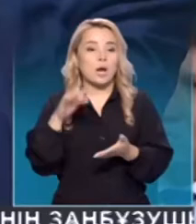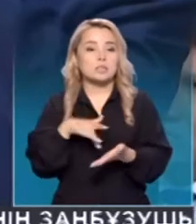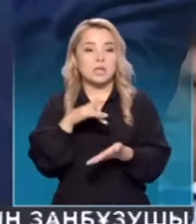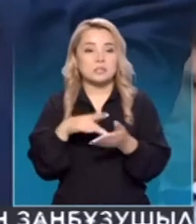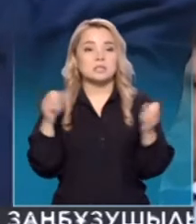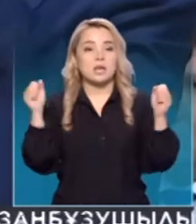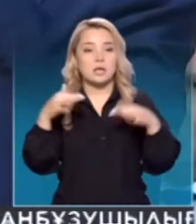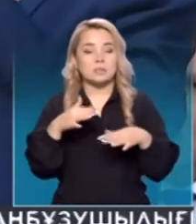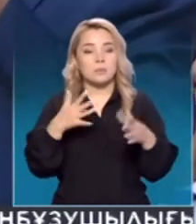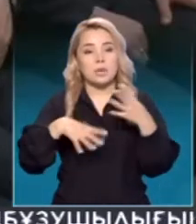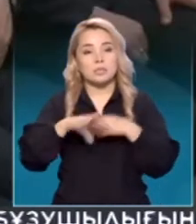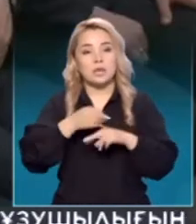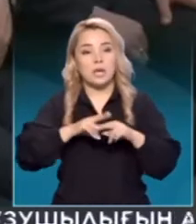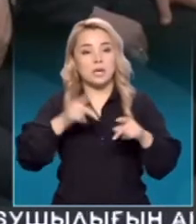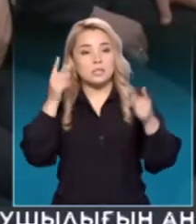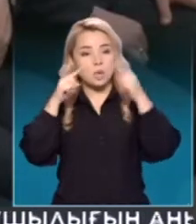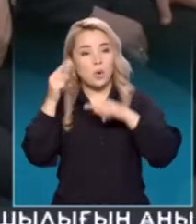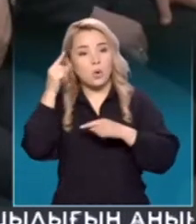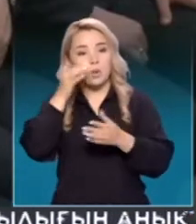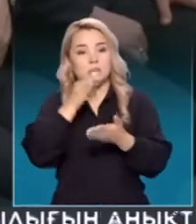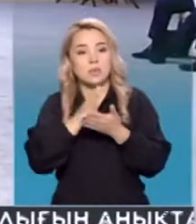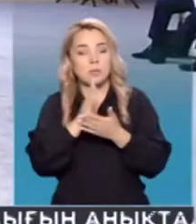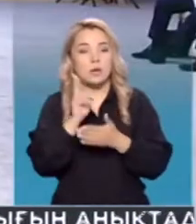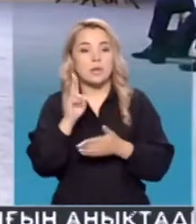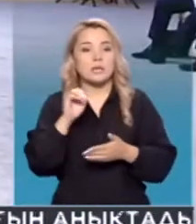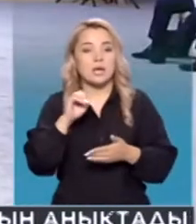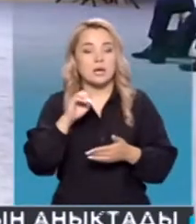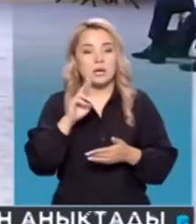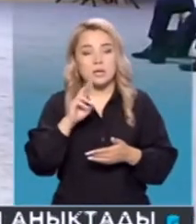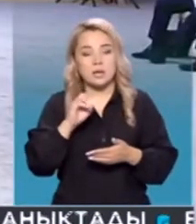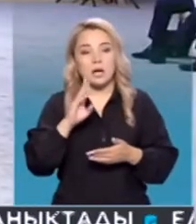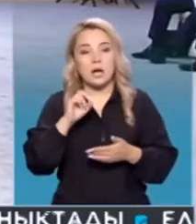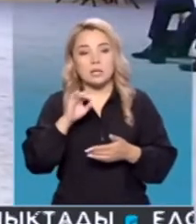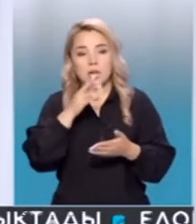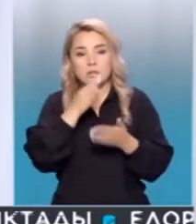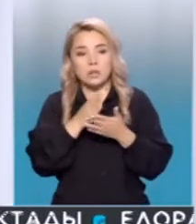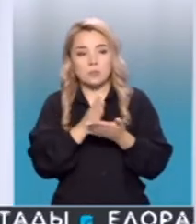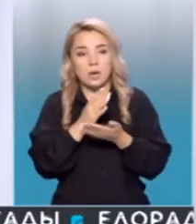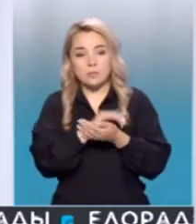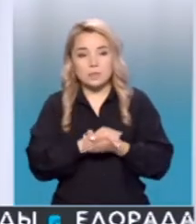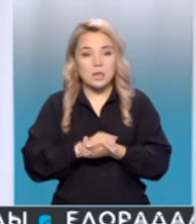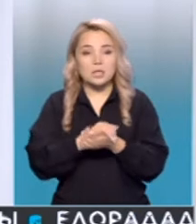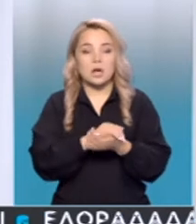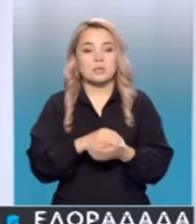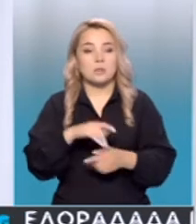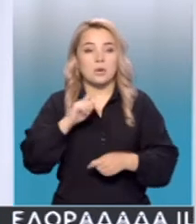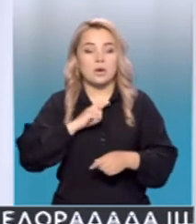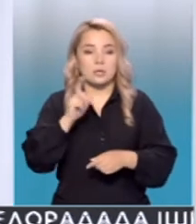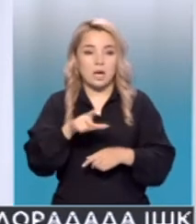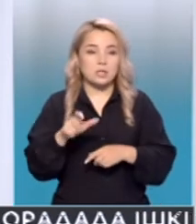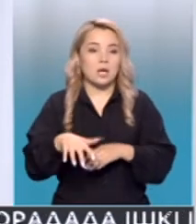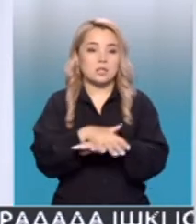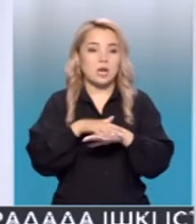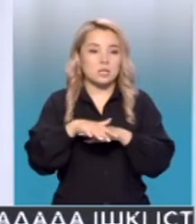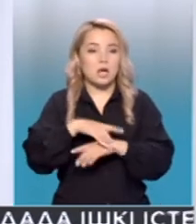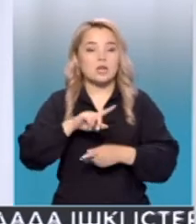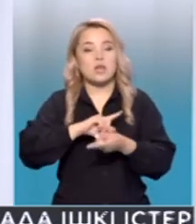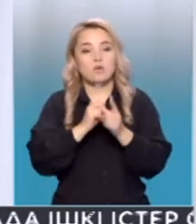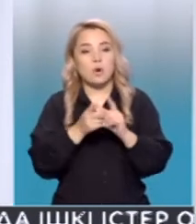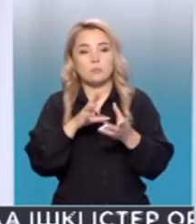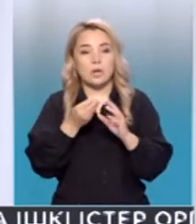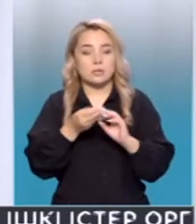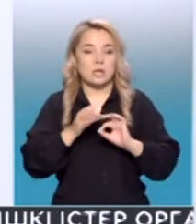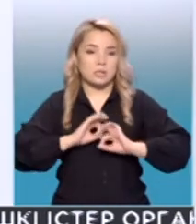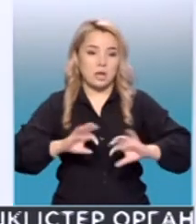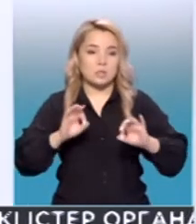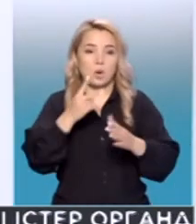бірлікке шақырған идеологиялық ой бар. Ерлан Қарин келелі жиын ел бірлігін көрсеткен жалпы халықтық референдумнан кейін өткендігінде атап